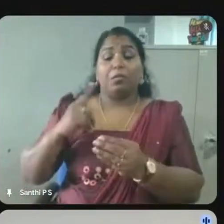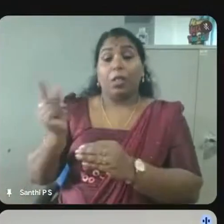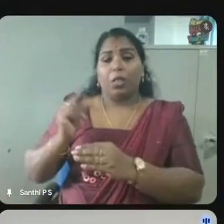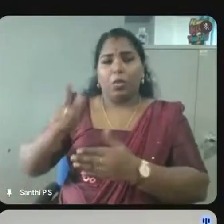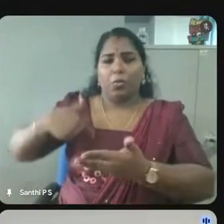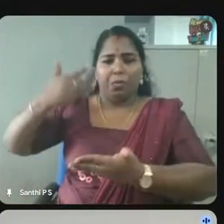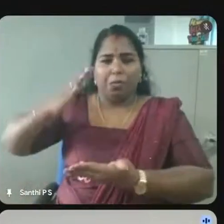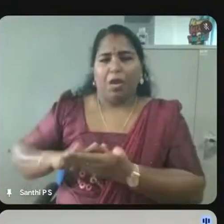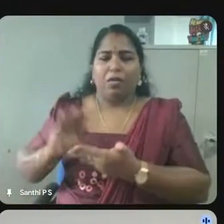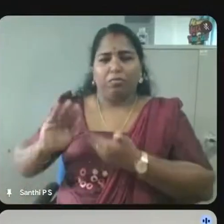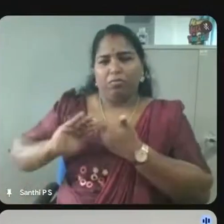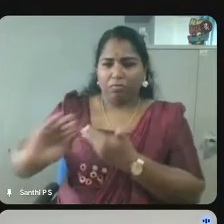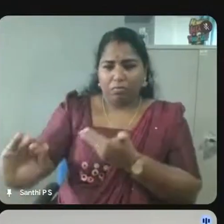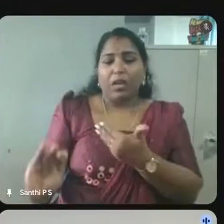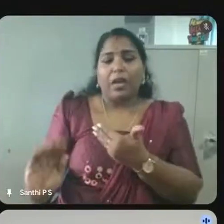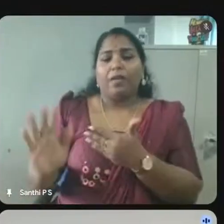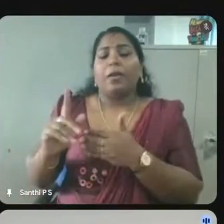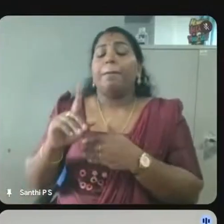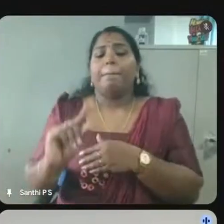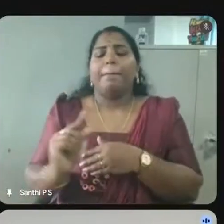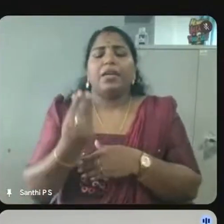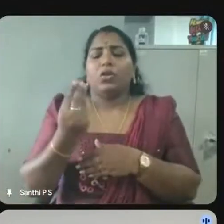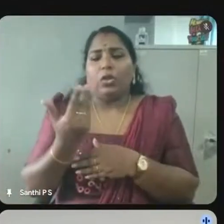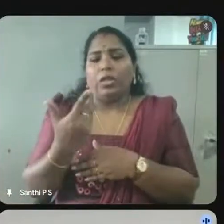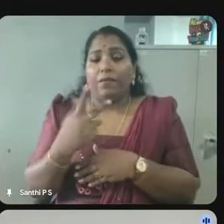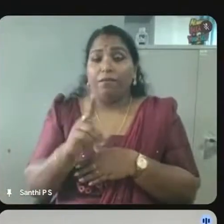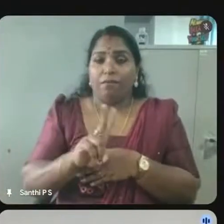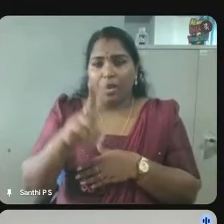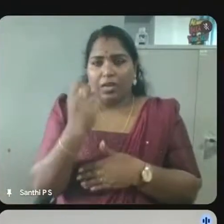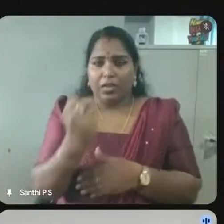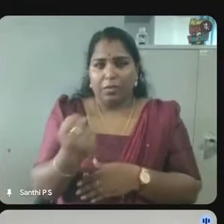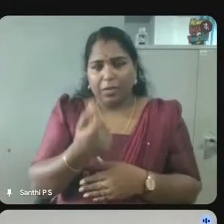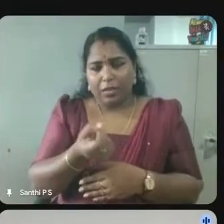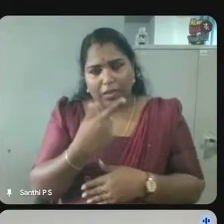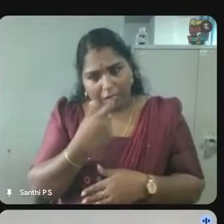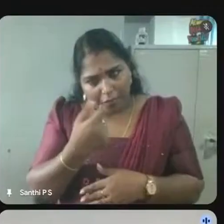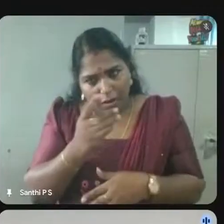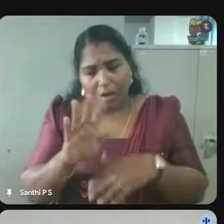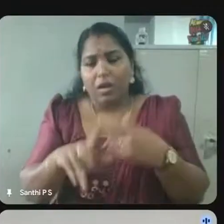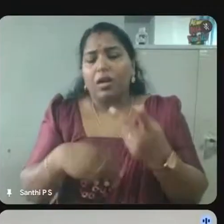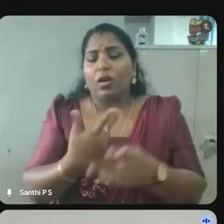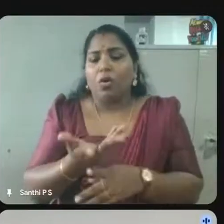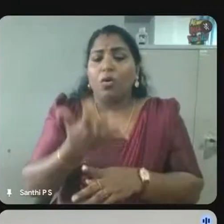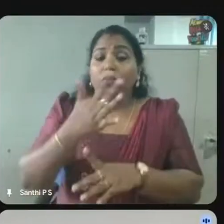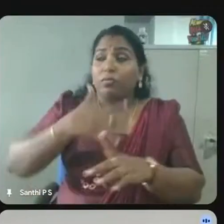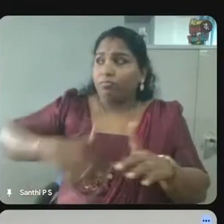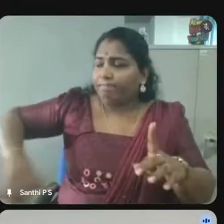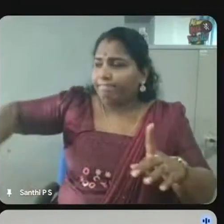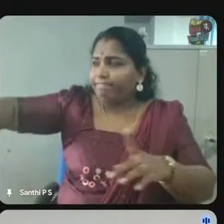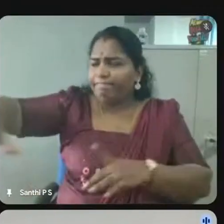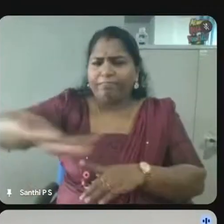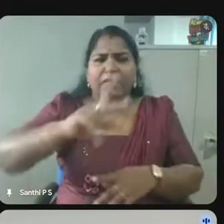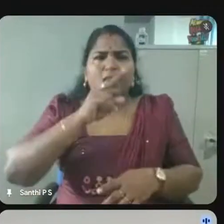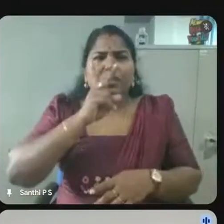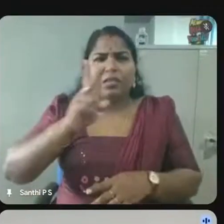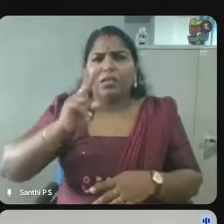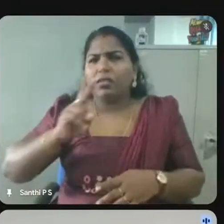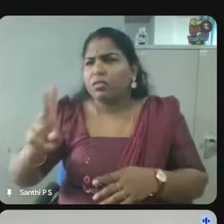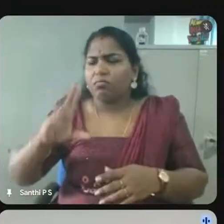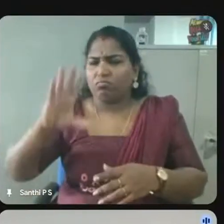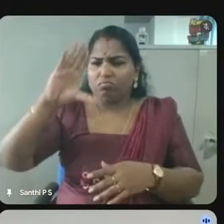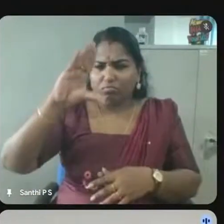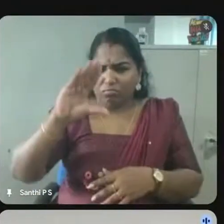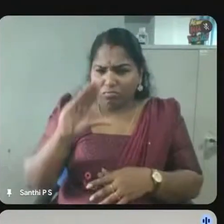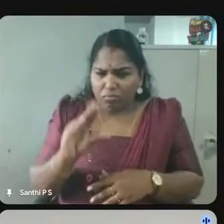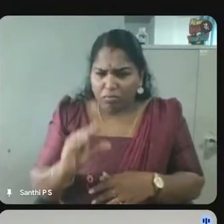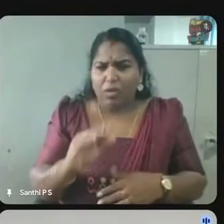ഇതില് നമുക്ക് ചെയ്യാൻ പറ്റുന്നത് കുറച്ച് വൈറ്റമിൻ സപ്ലിമെന്റ് ആണ്. പിന്നെ വളരെയധികം പിന്നെ ഇതിൽ പരിസര കാഴ്ച കുറഞ്ഞു വരും. അങ്ങനെ നമുക്ക് വളരെയധികം